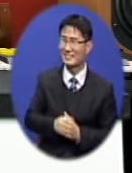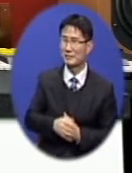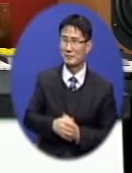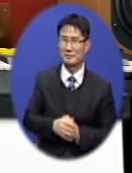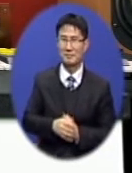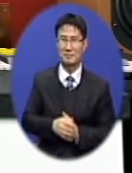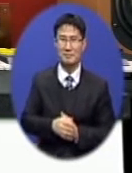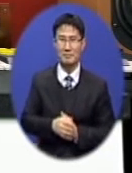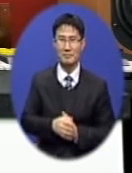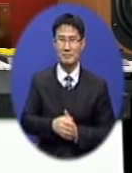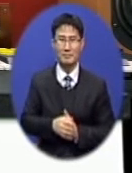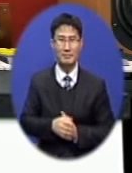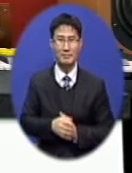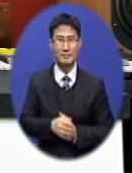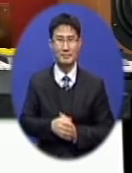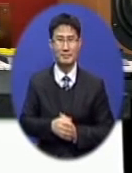그러니까. 네.